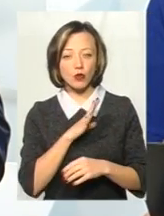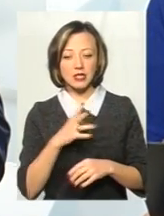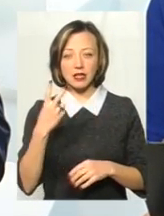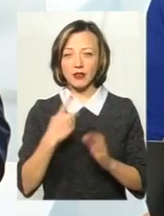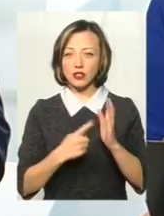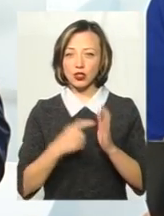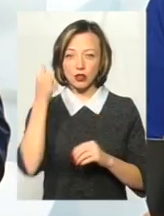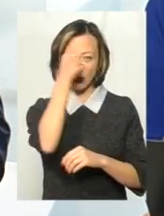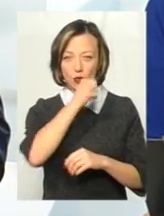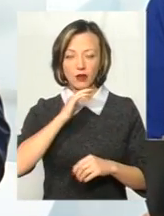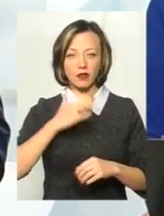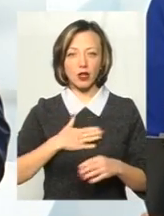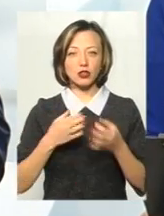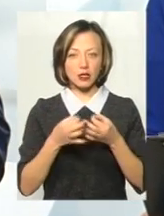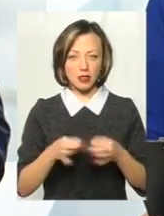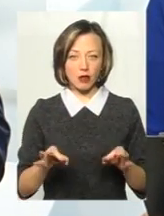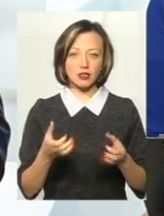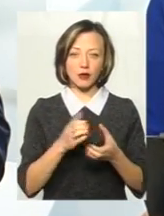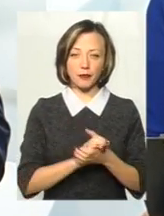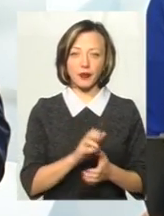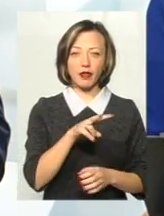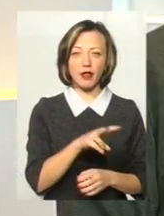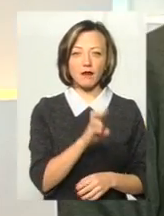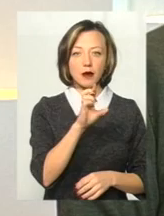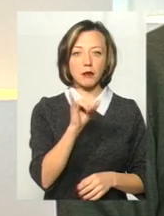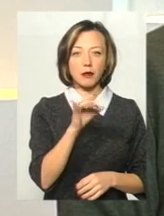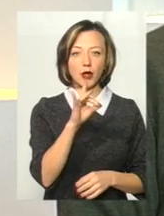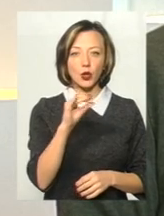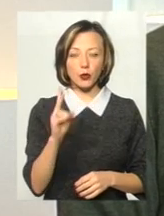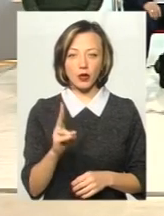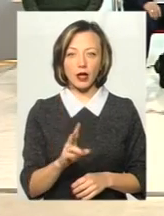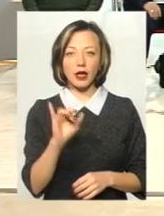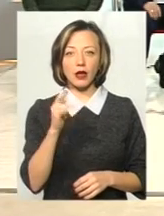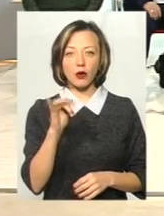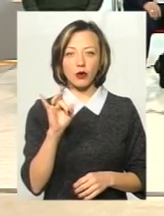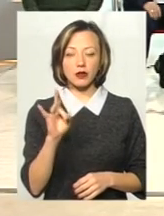років нашої незалежності. Отож, знайомтесь. Лев Бірюк, Ігор Сабій,